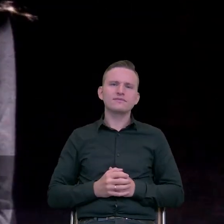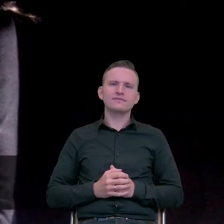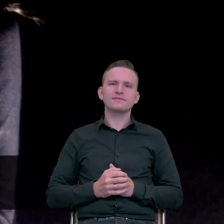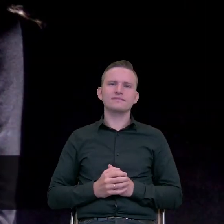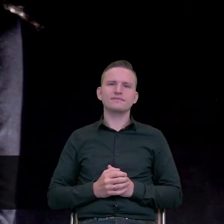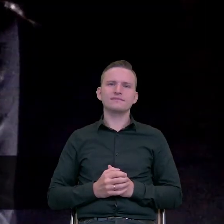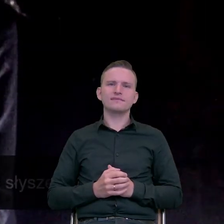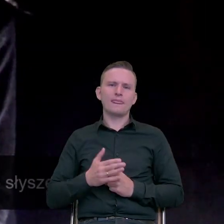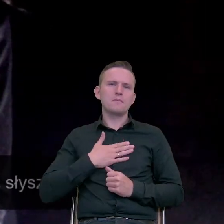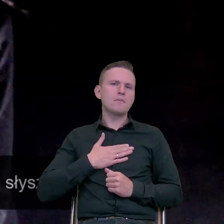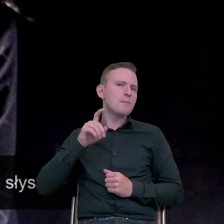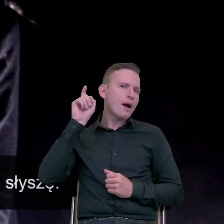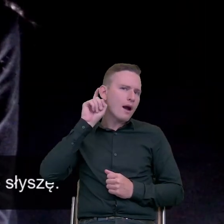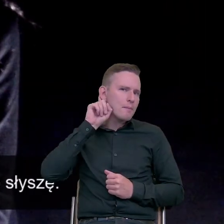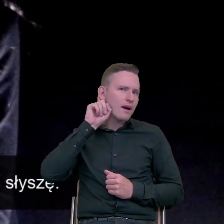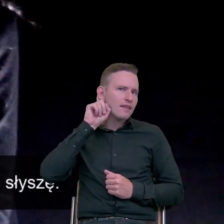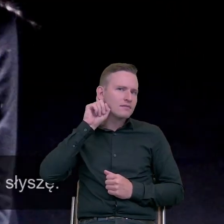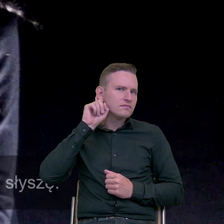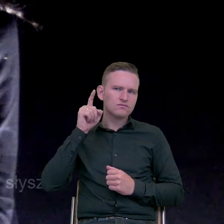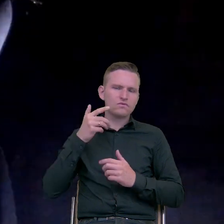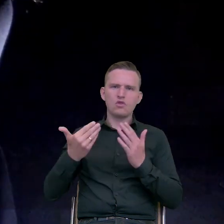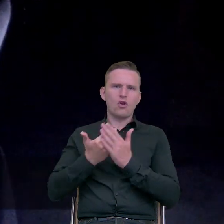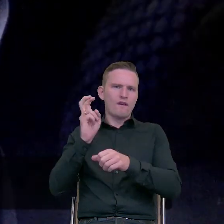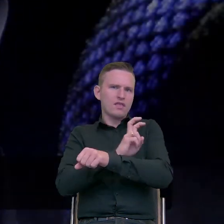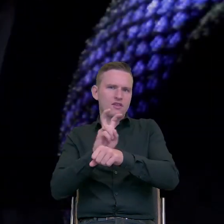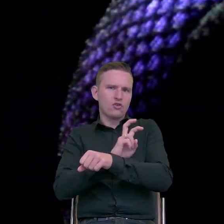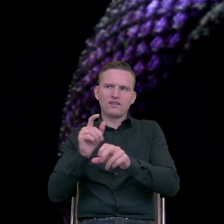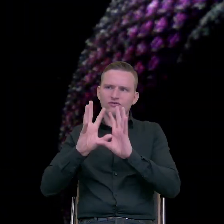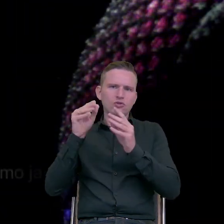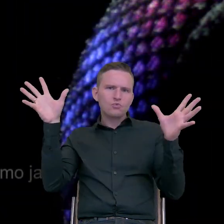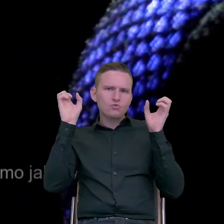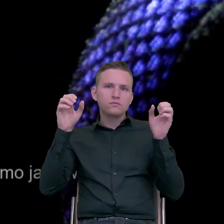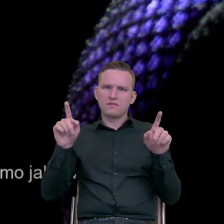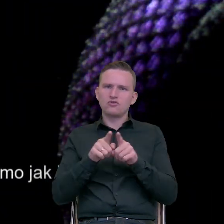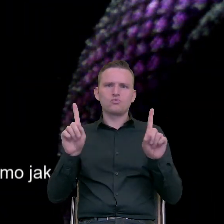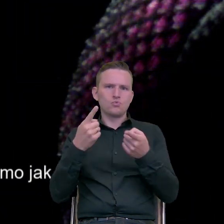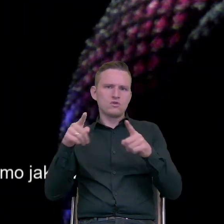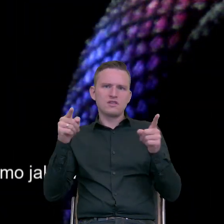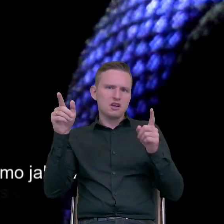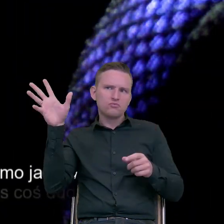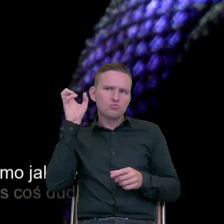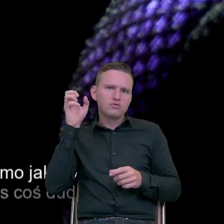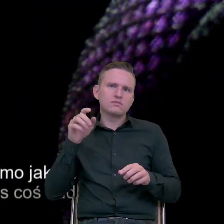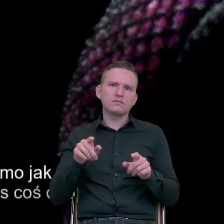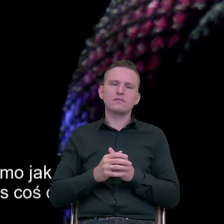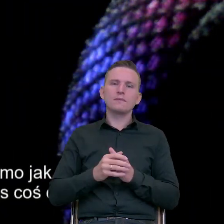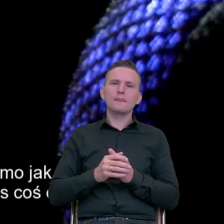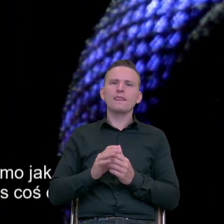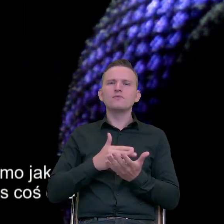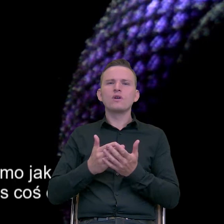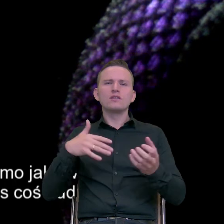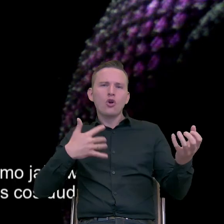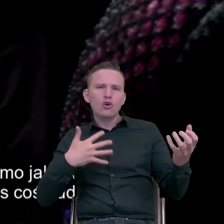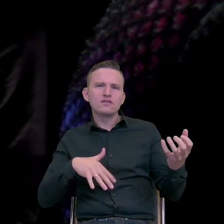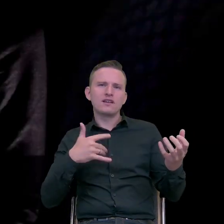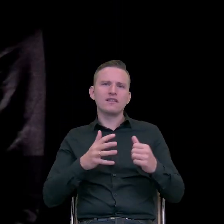słyszę. Mam aparat tutaj i teraz czym to nowoczesne, ja to wszystko słyszę. Samą muzykę słyszę, będą duszy. Tak samo jak i wy, jak jesteście na koncercie, to czuję się,